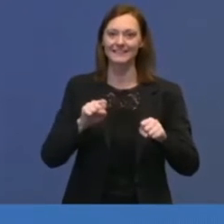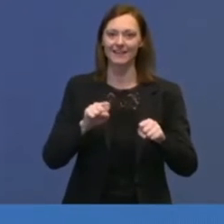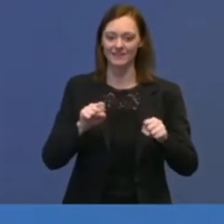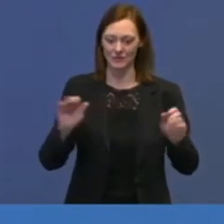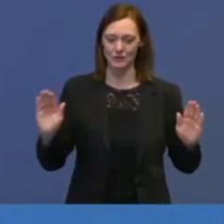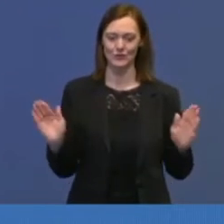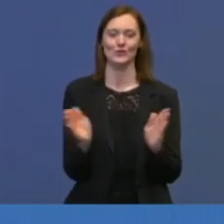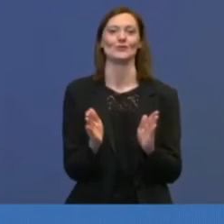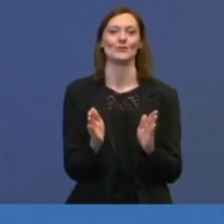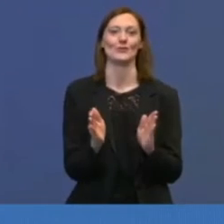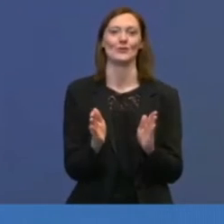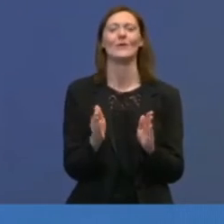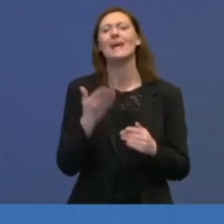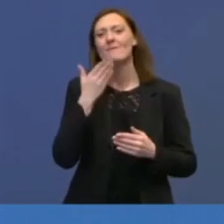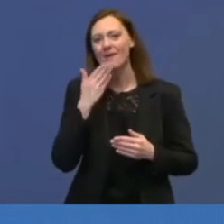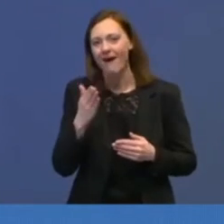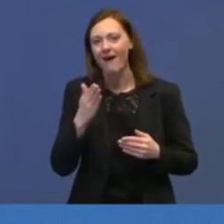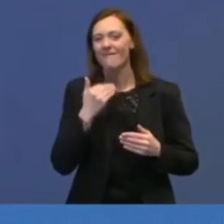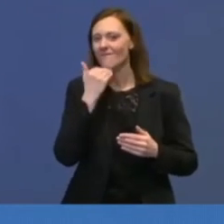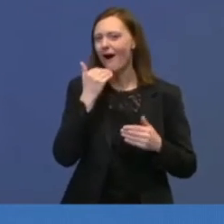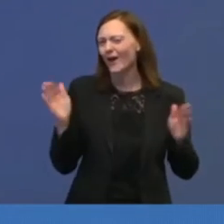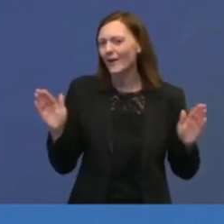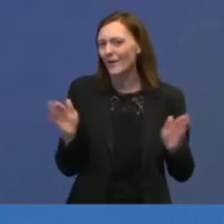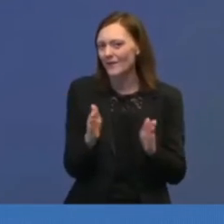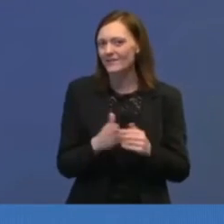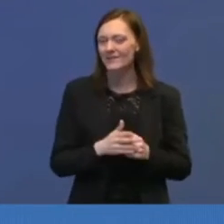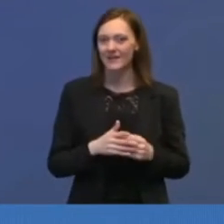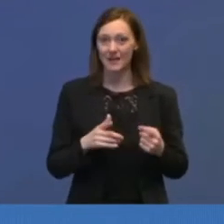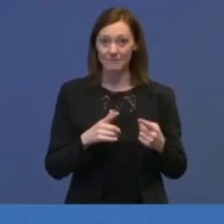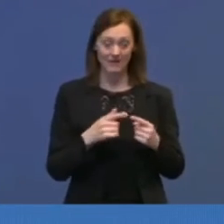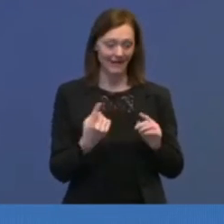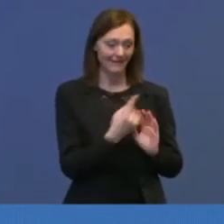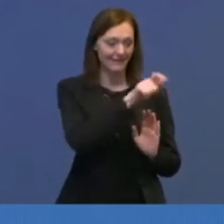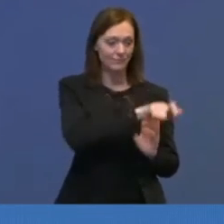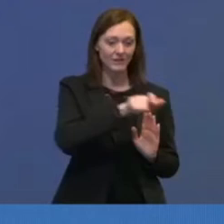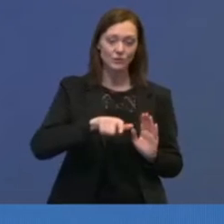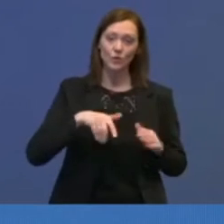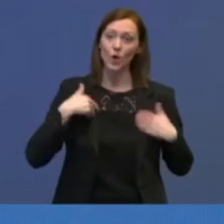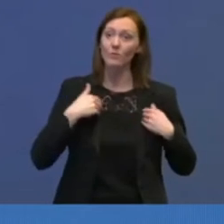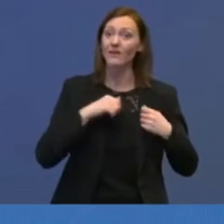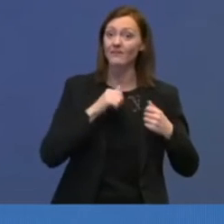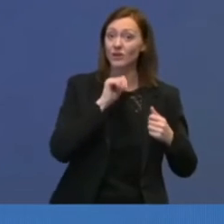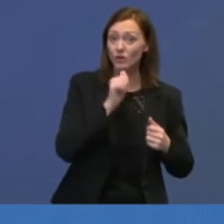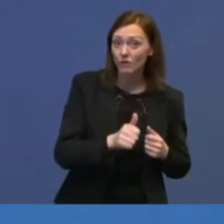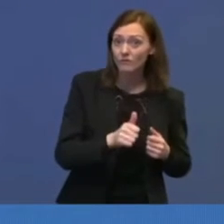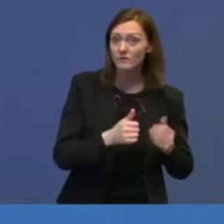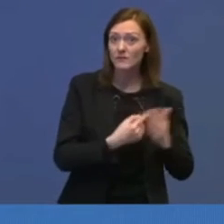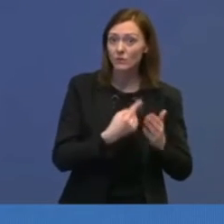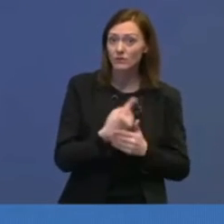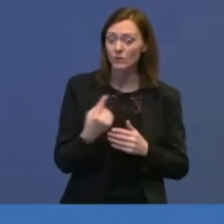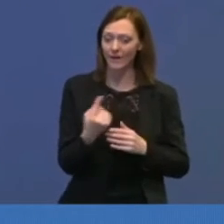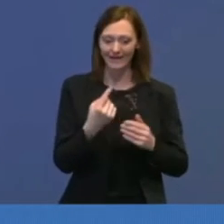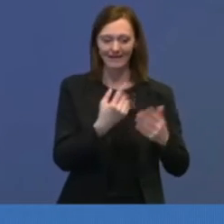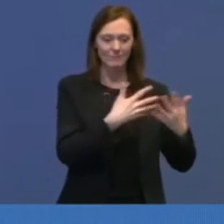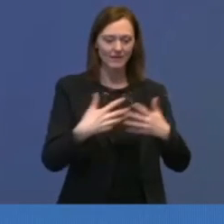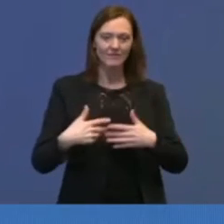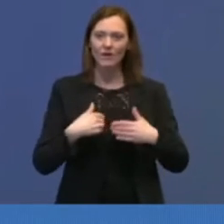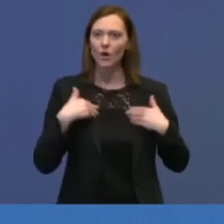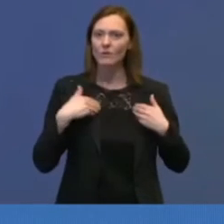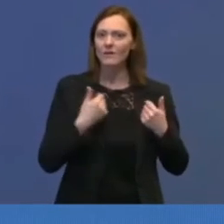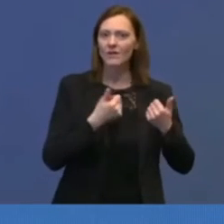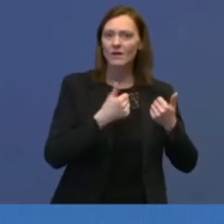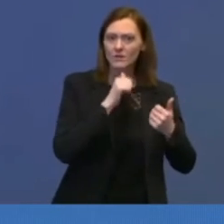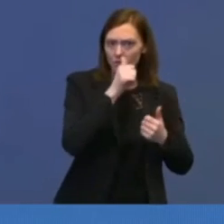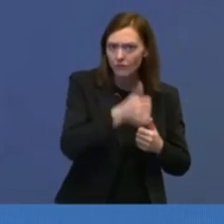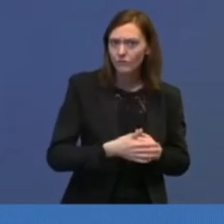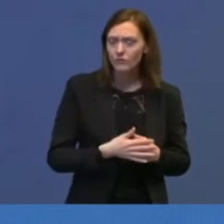inay soo gabten. Lakin lip ayaaka soo gaarday dad badan iya shirkata badan oo xubno dawlet da kamid aah oo an